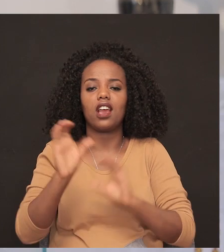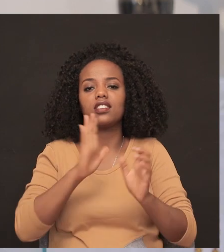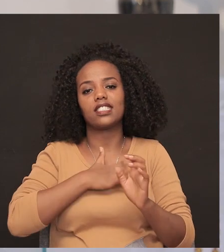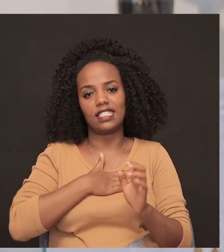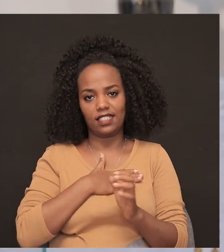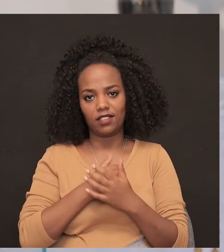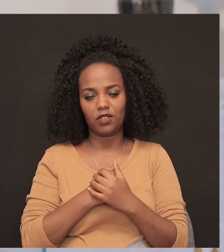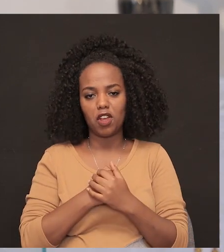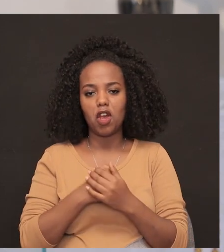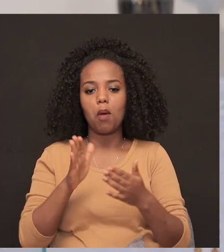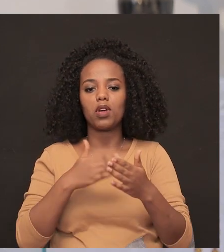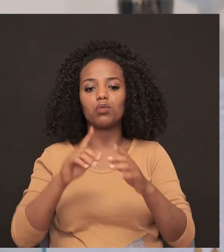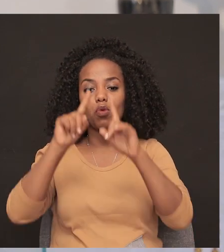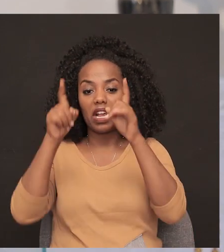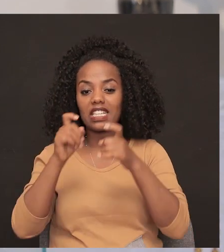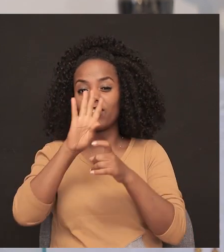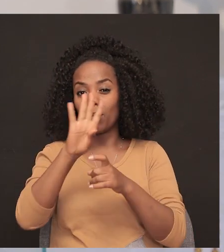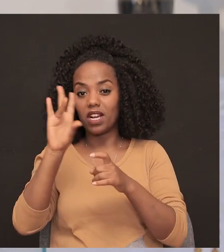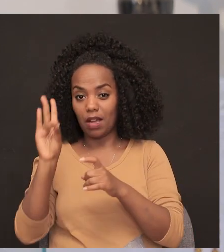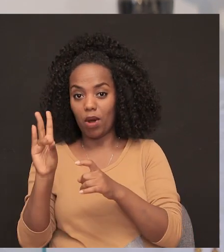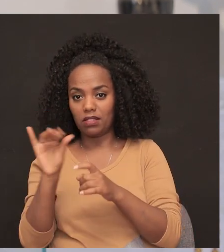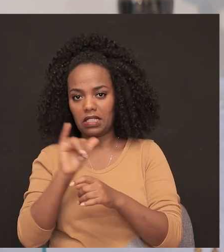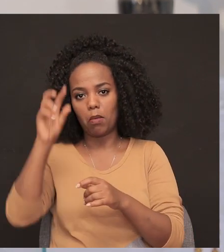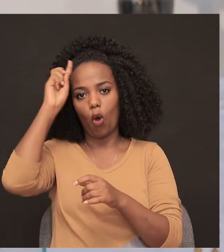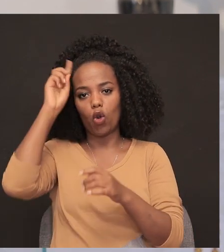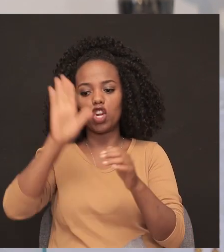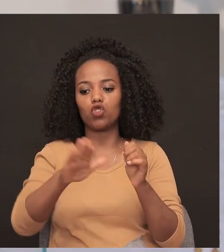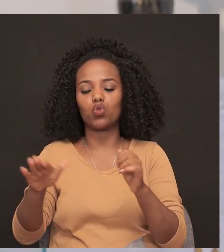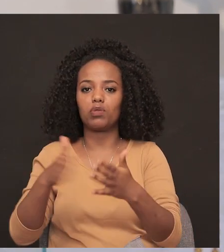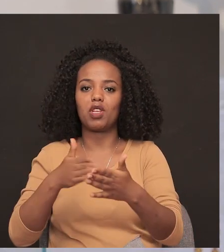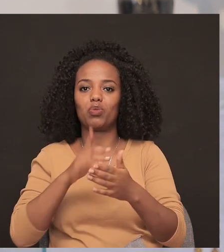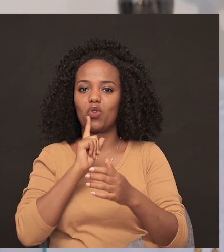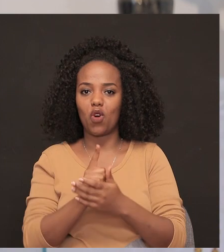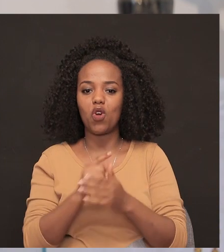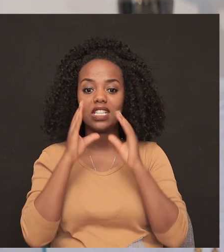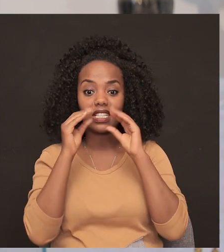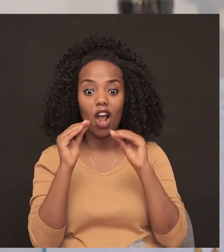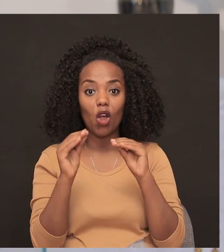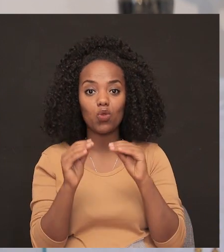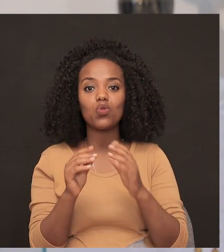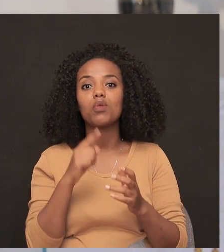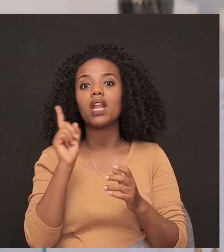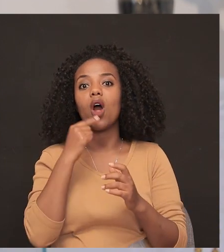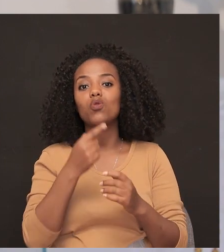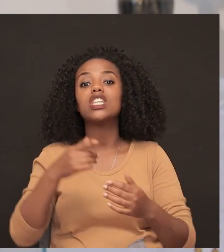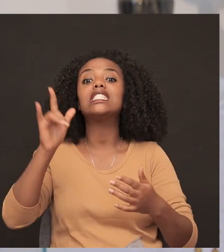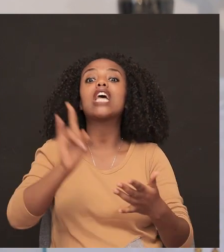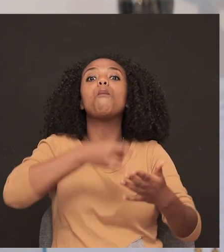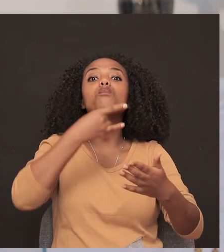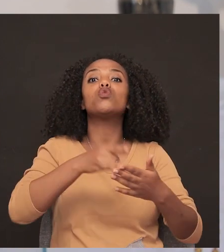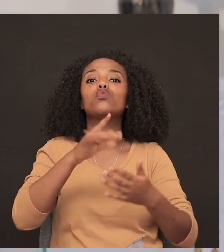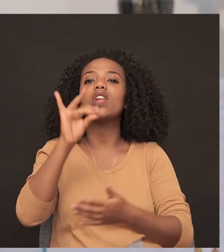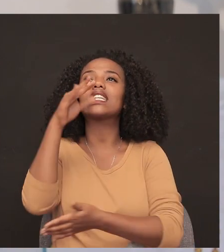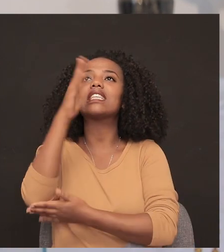ያድርግልን። መዝሙር በቅንፍ 47ም የነዚህ የቆሬ ልጆች መዝሙር ነው እና ሲናገሩ ምን አሉ? ዘምሩ ይላሉ፣